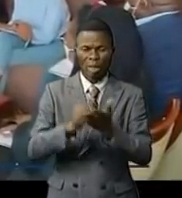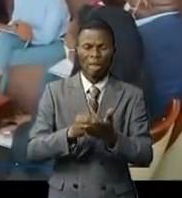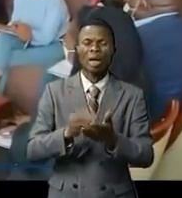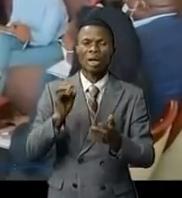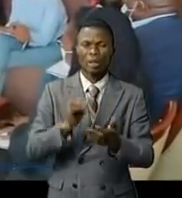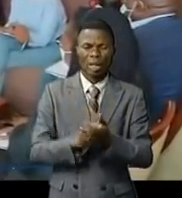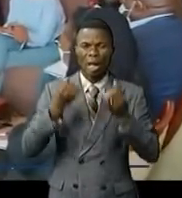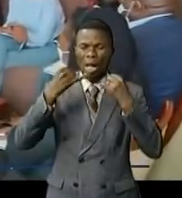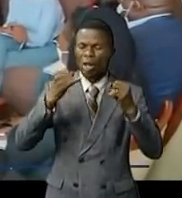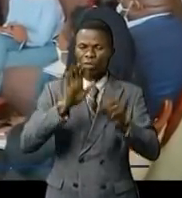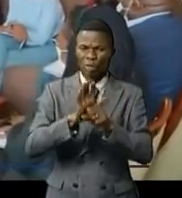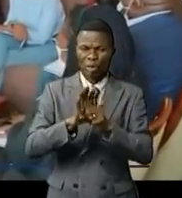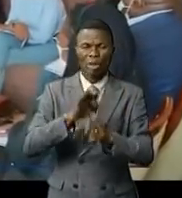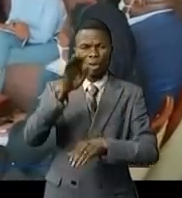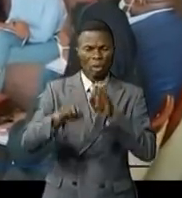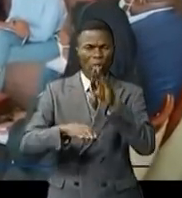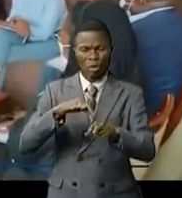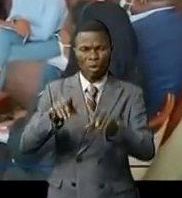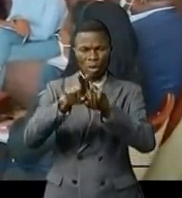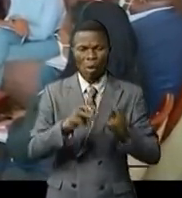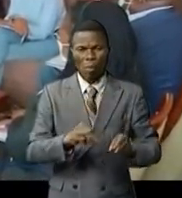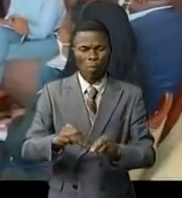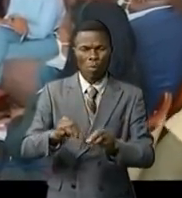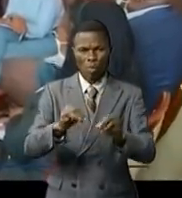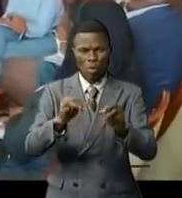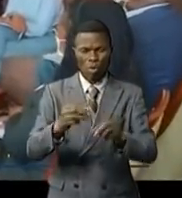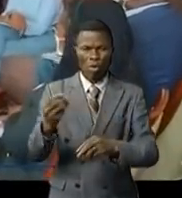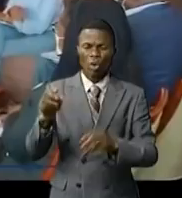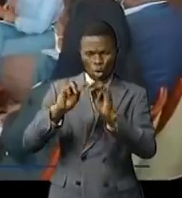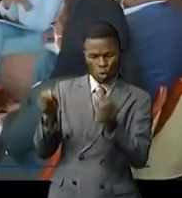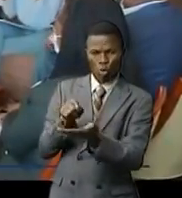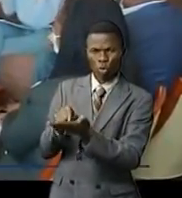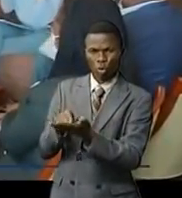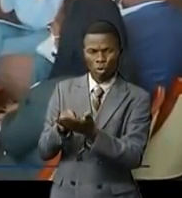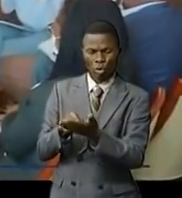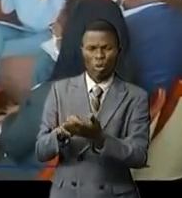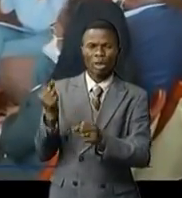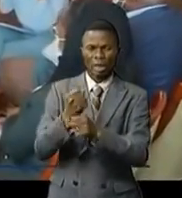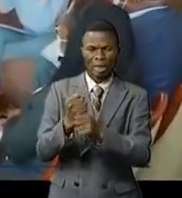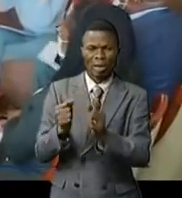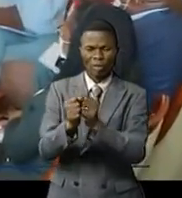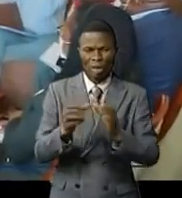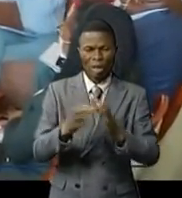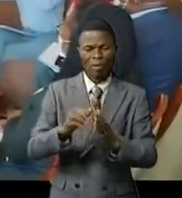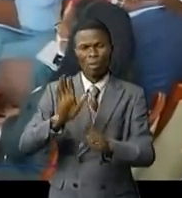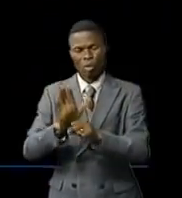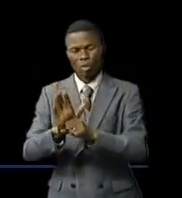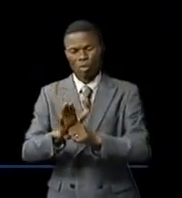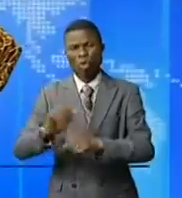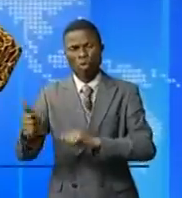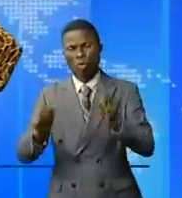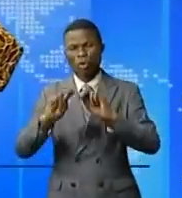suite informé sur les démarches et sur la manière dont le DDRCS va collaborer avec ses différents